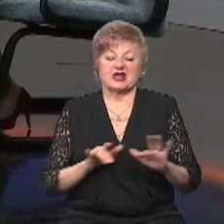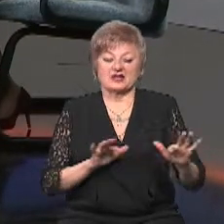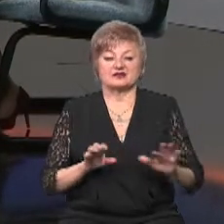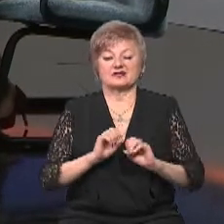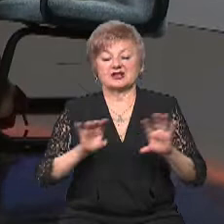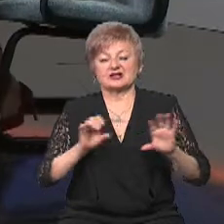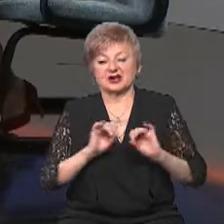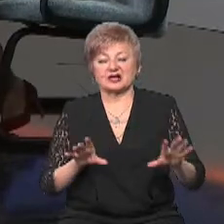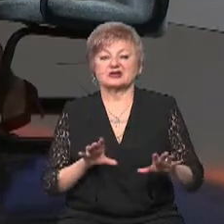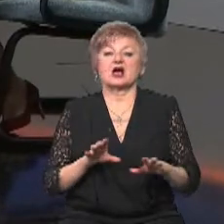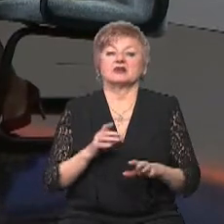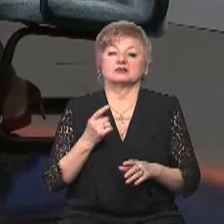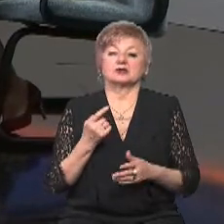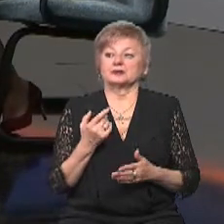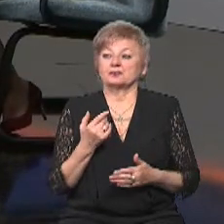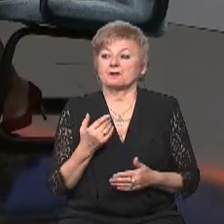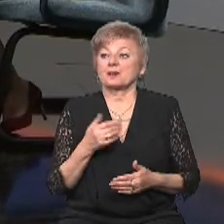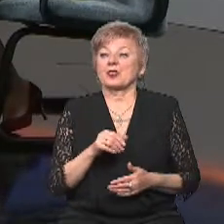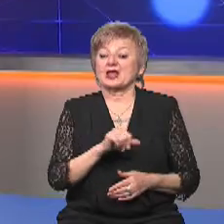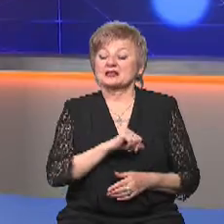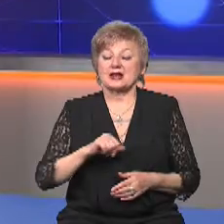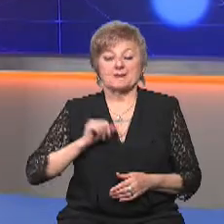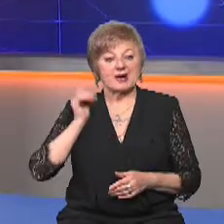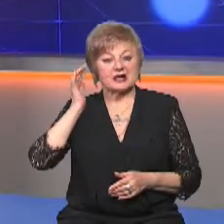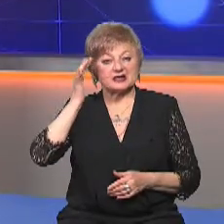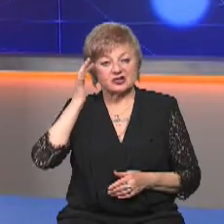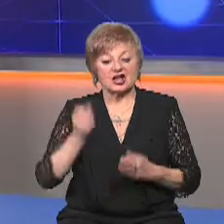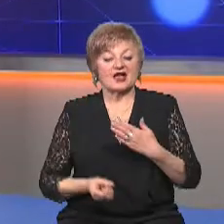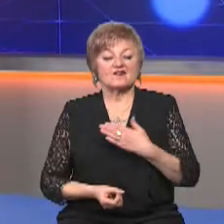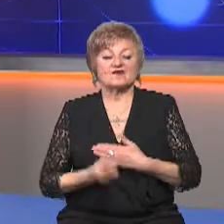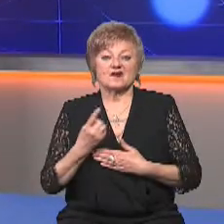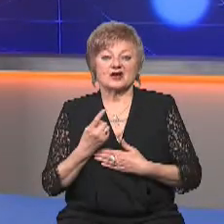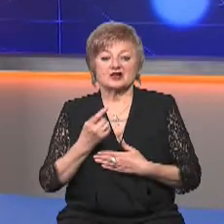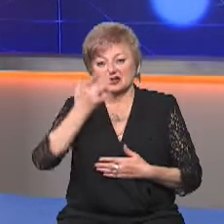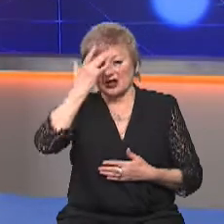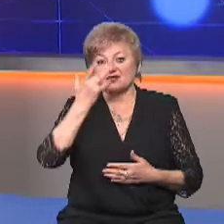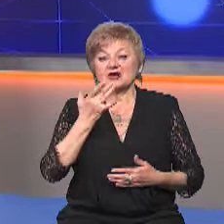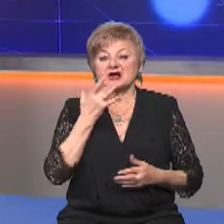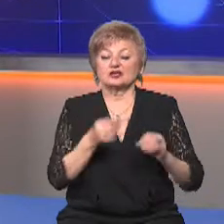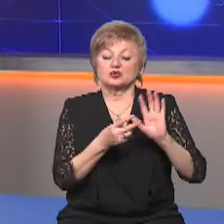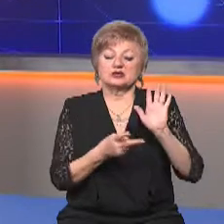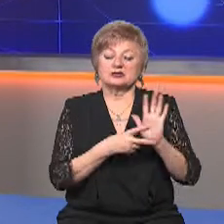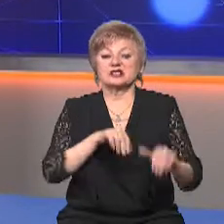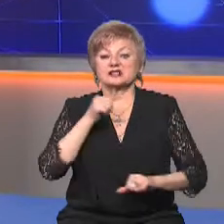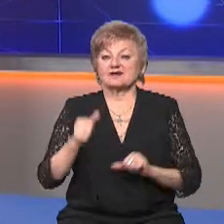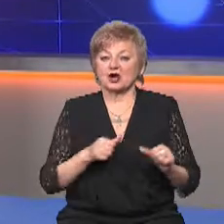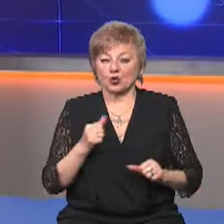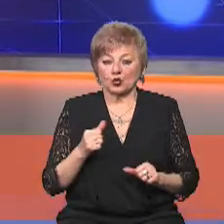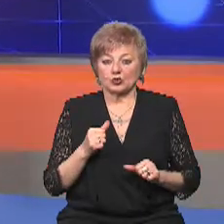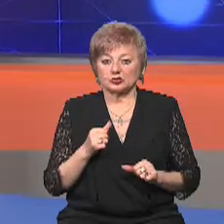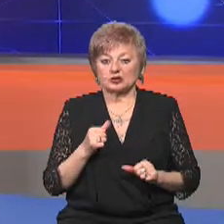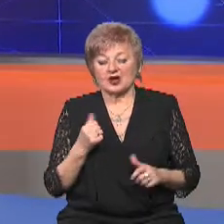наркорекламі, наркозалежності в Запорізькій області. Тобто сама ідея, вона виникла ще влітку 2017 року